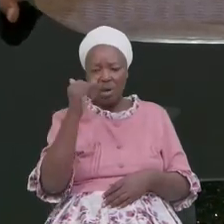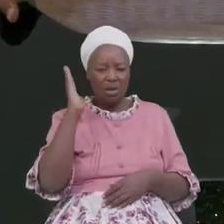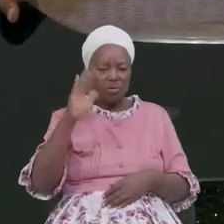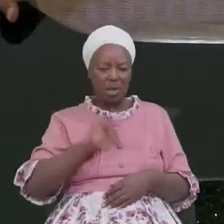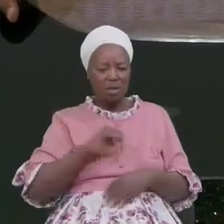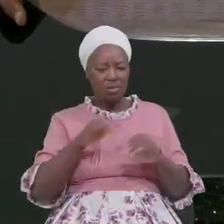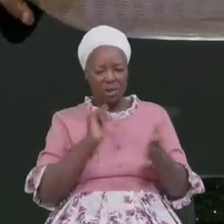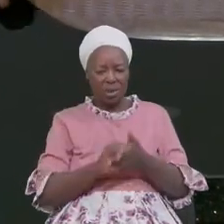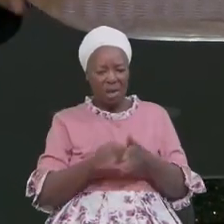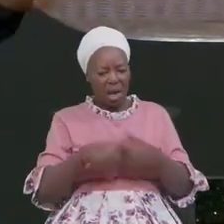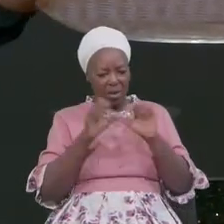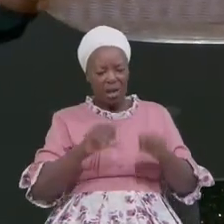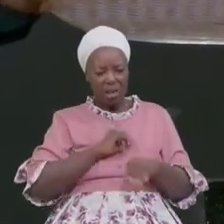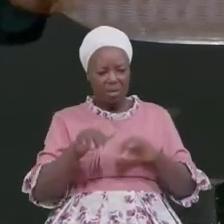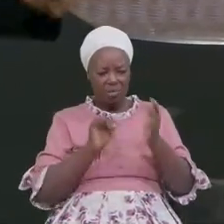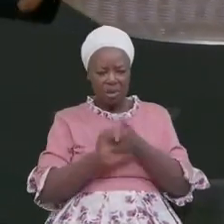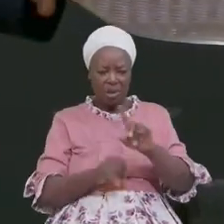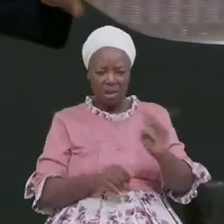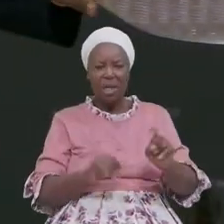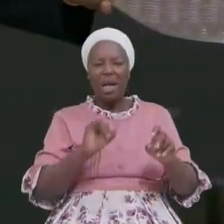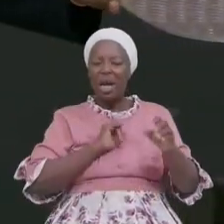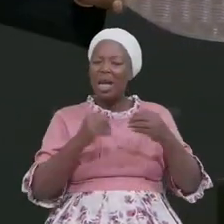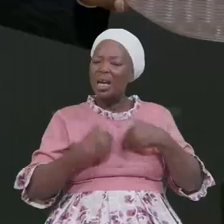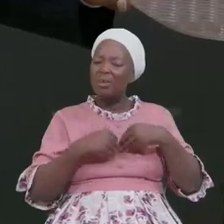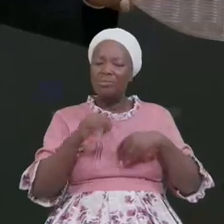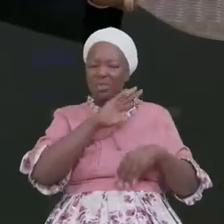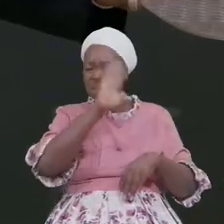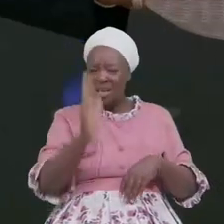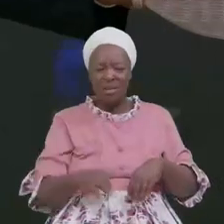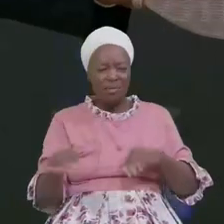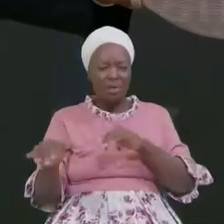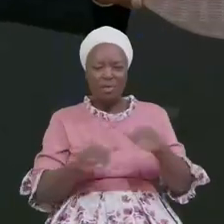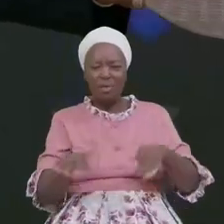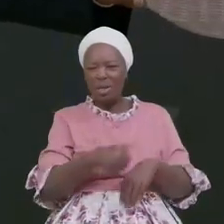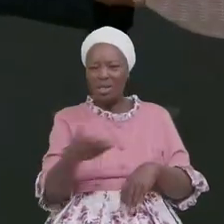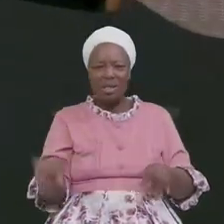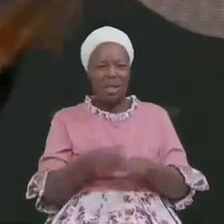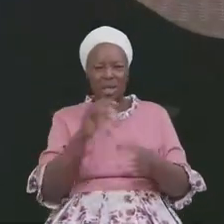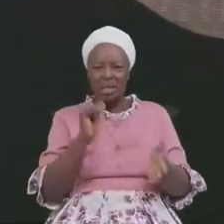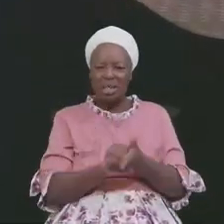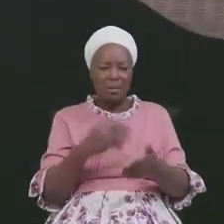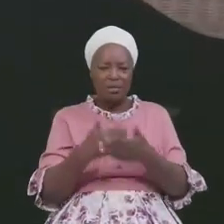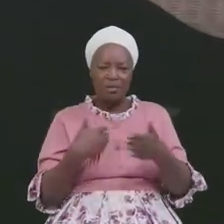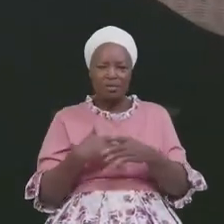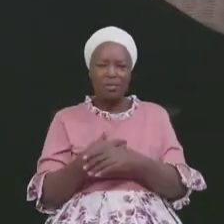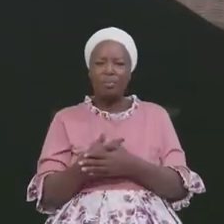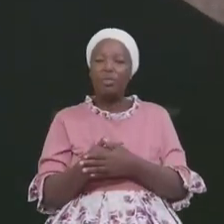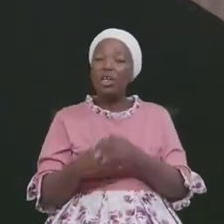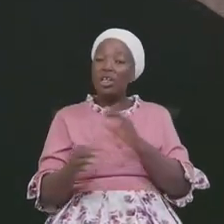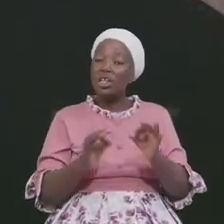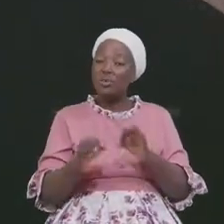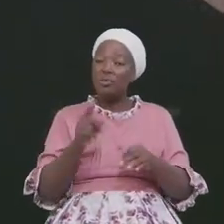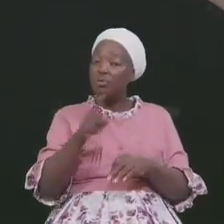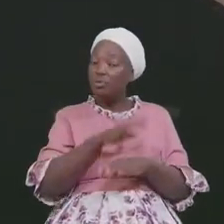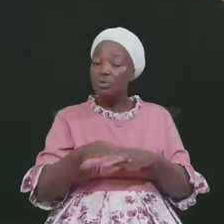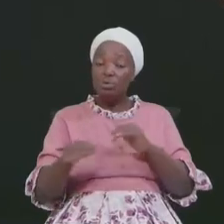faire ça? Je n'ai jamais fait quelque chose de pareil avant. Si tu ne fais pas ce